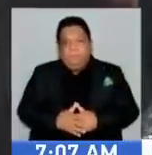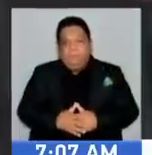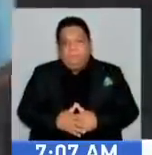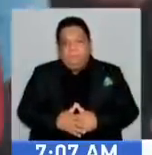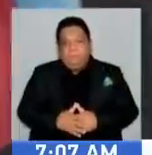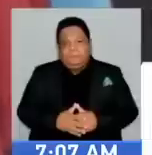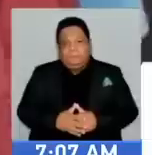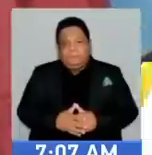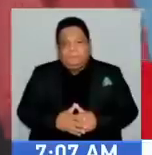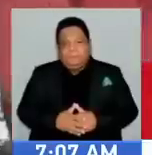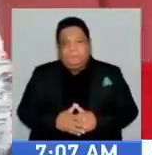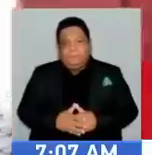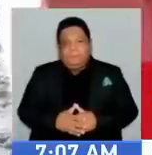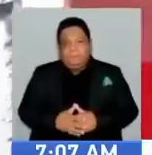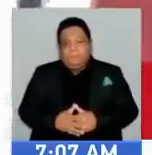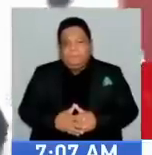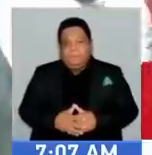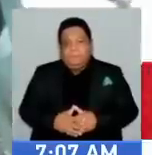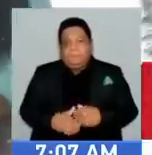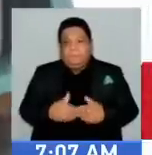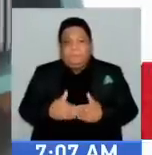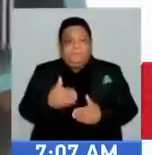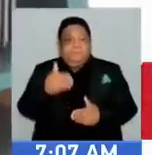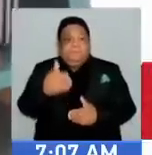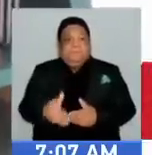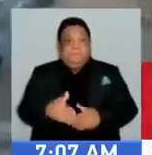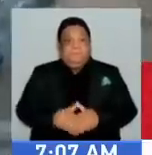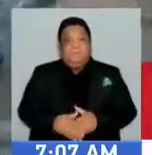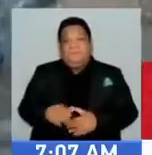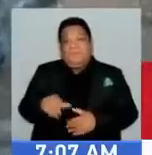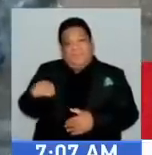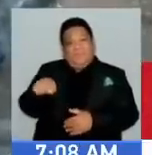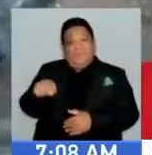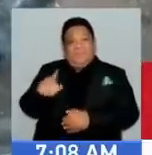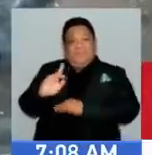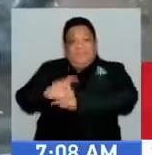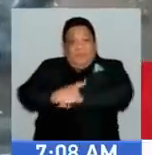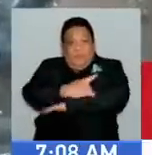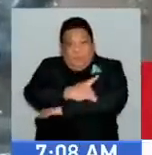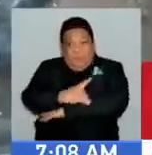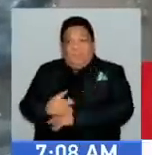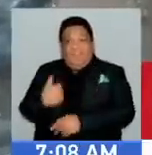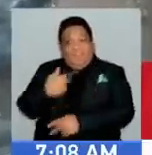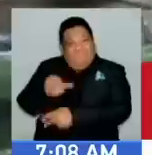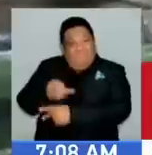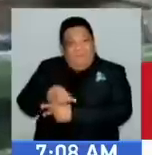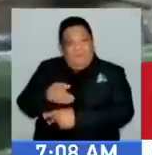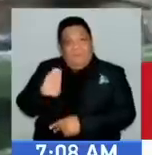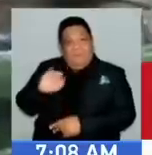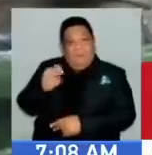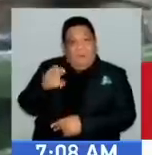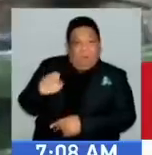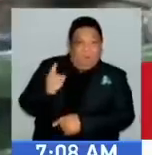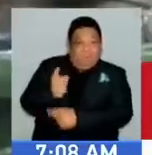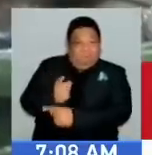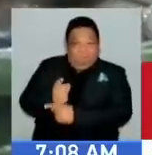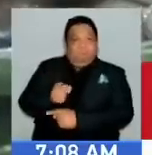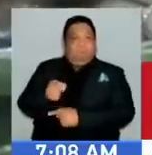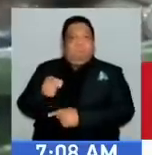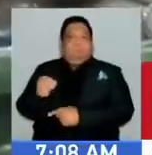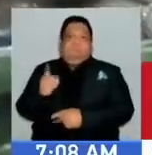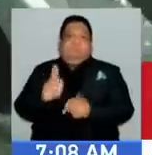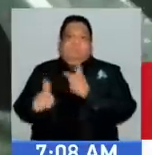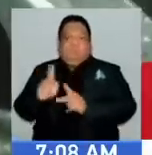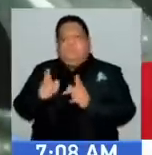tubig napilitan ang ilang bangus grower sa Dagupan Pangasinan na anihin agad ang kanilang mga alagang bangus kahit daw Maliliit pa